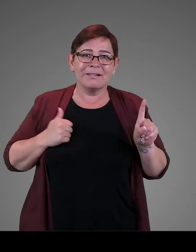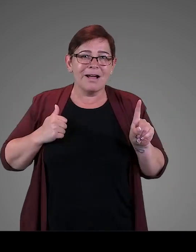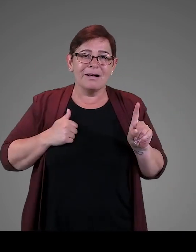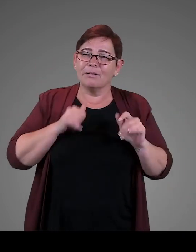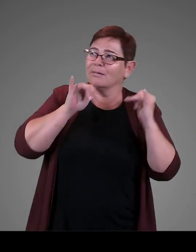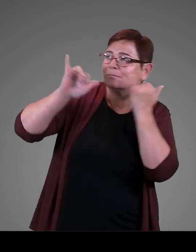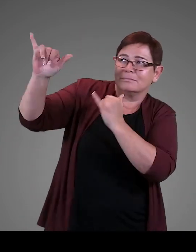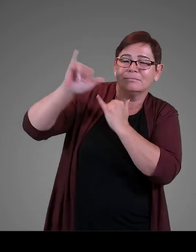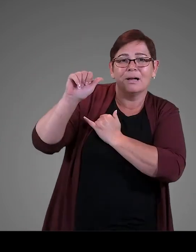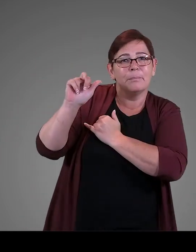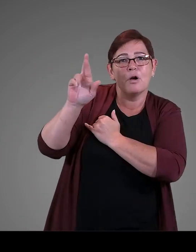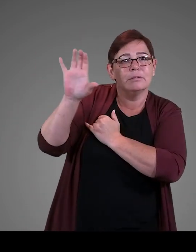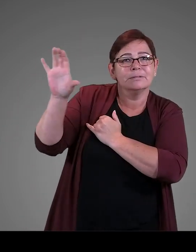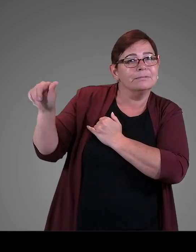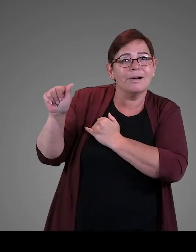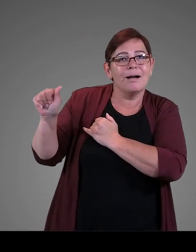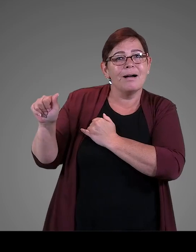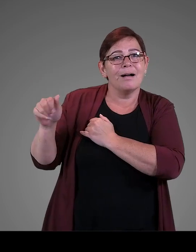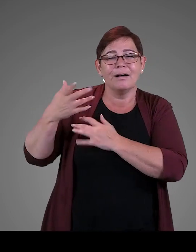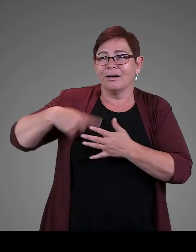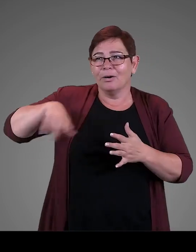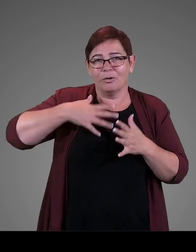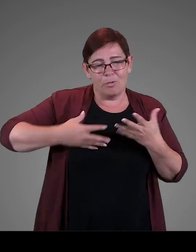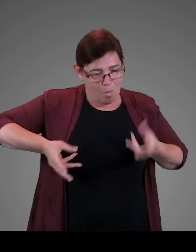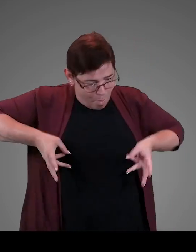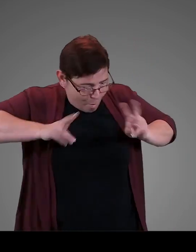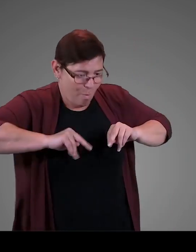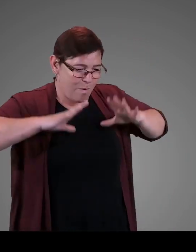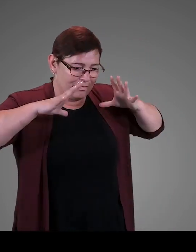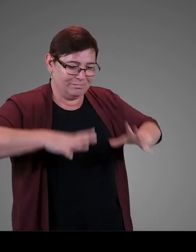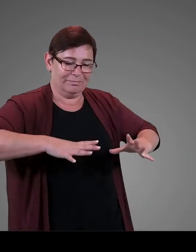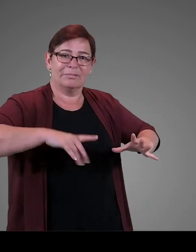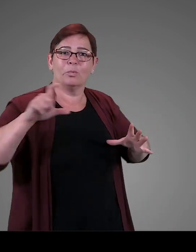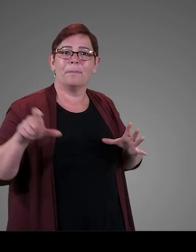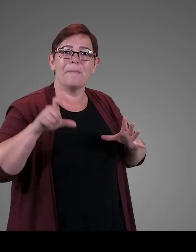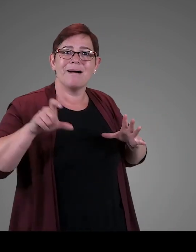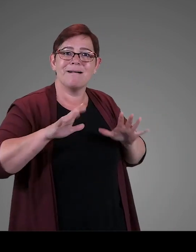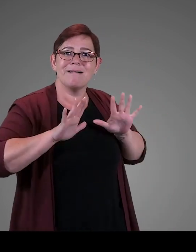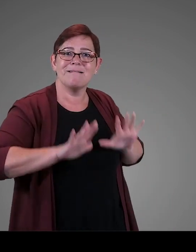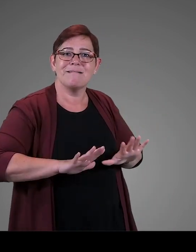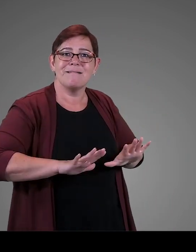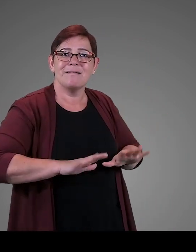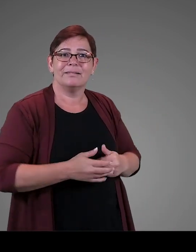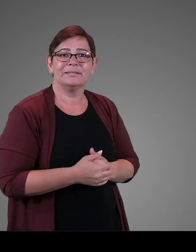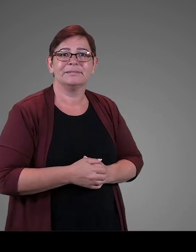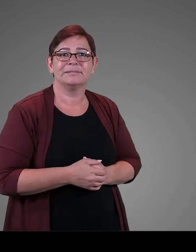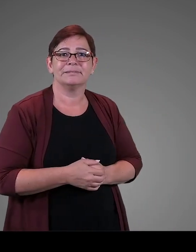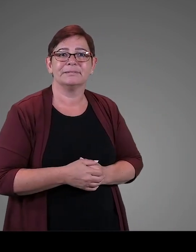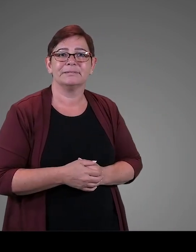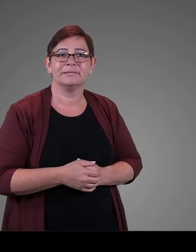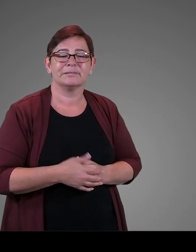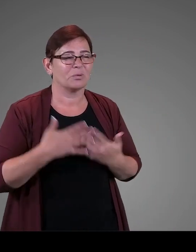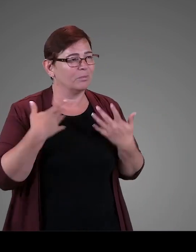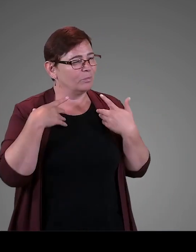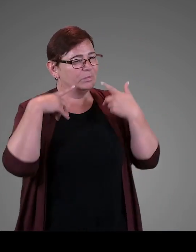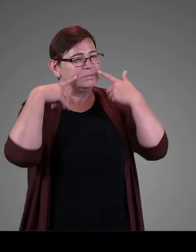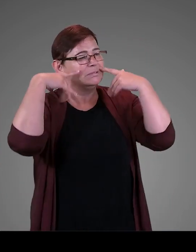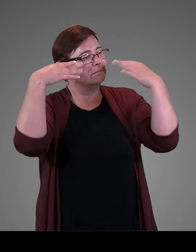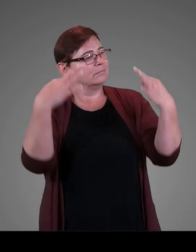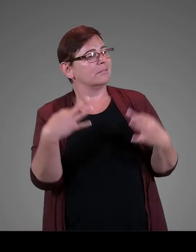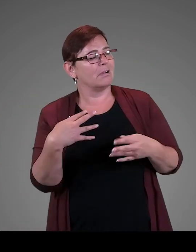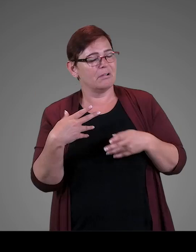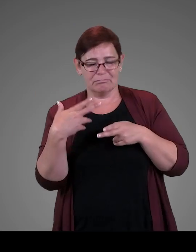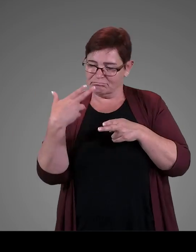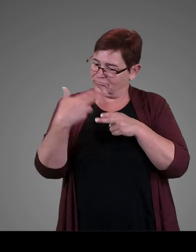Canada, on n'est pas comme ARCA, on est notre propre projet ici au Québec et qu'on a